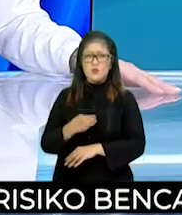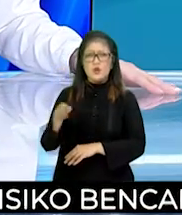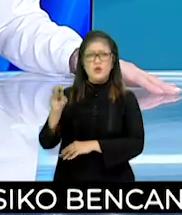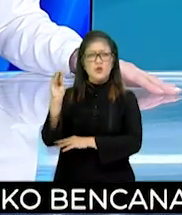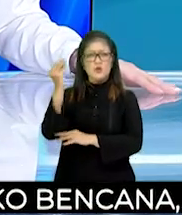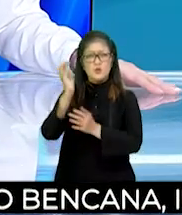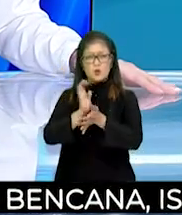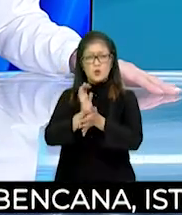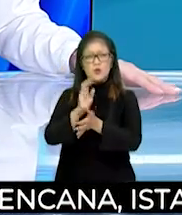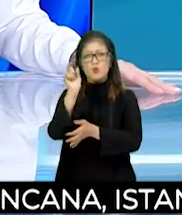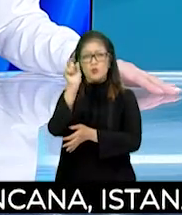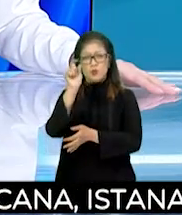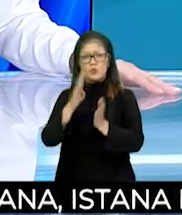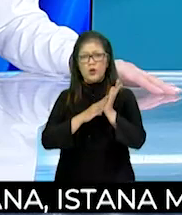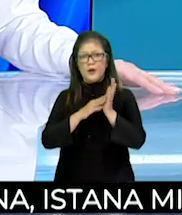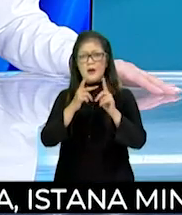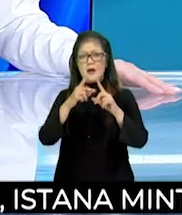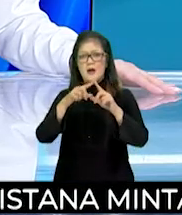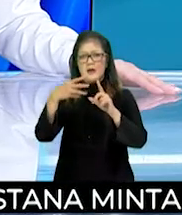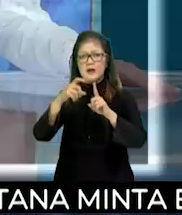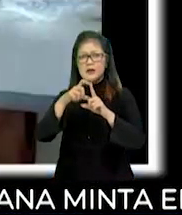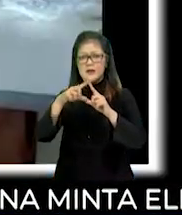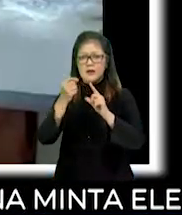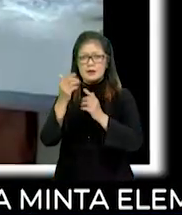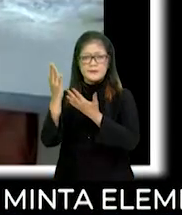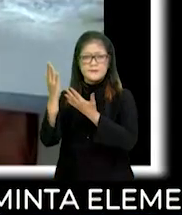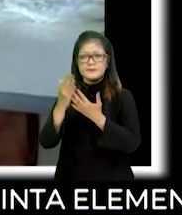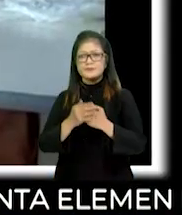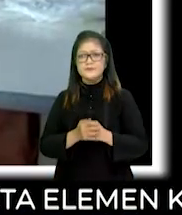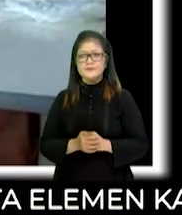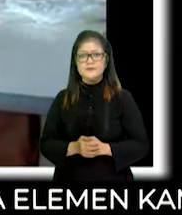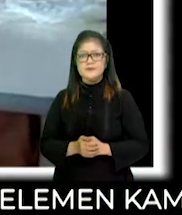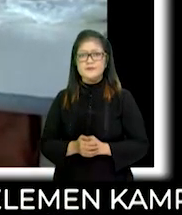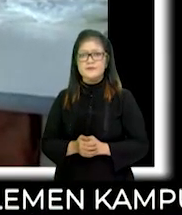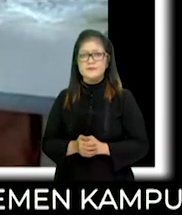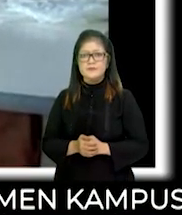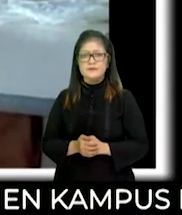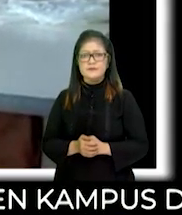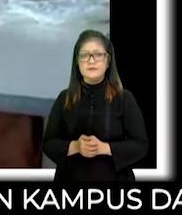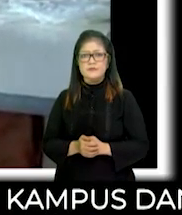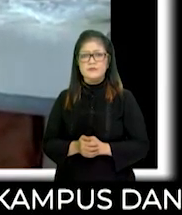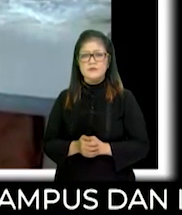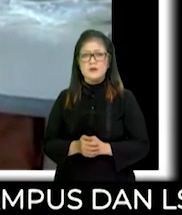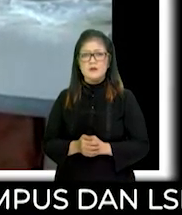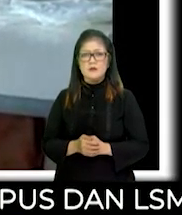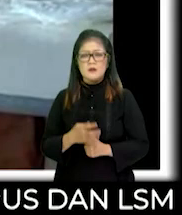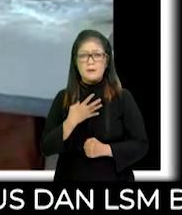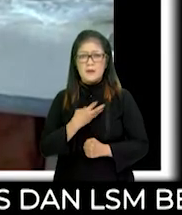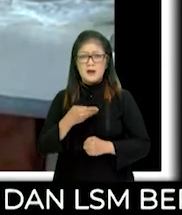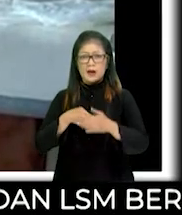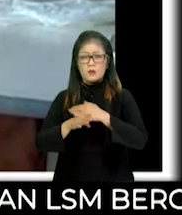Ketua Umum PP Muhammadiyah Haidar Nasir. Kabar duka juga disampaikan Menko Polhukam Mahfud MD melalui akun